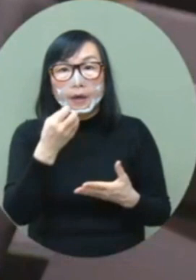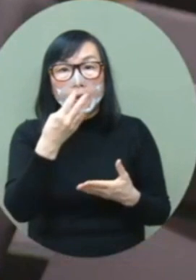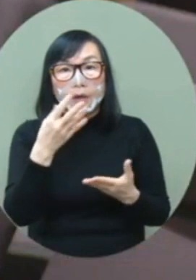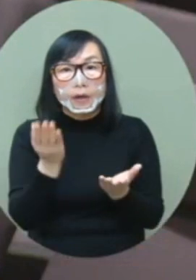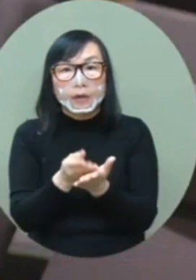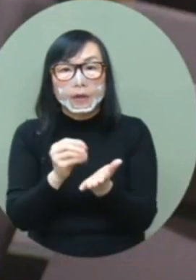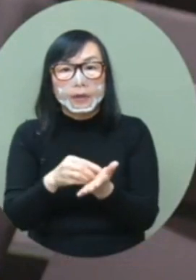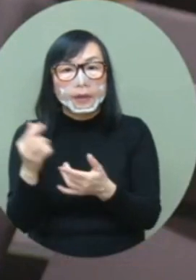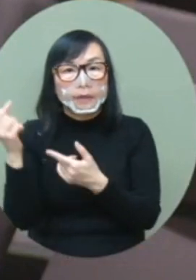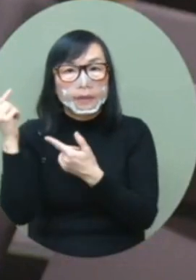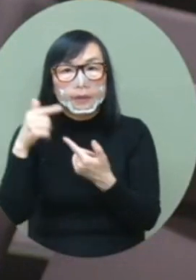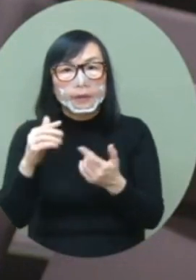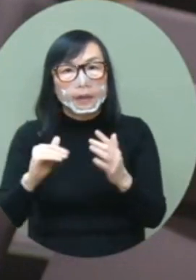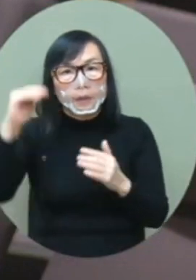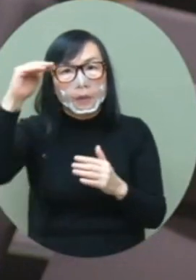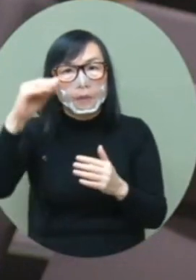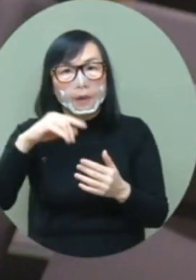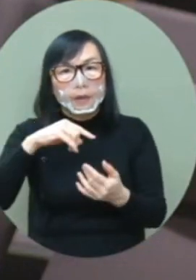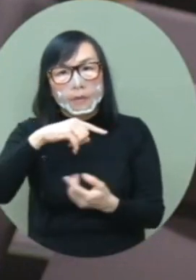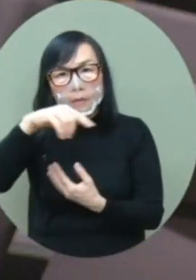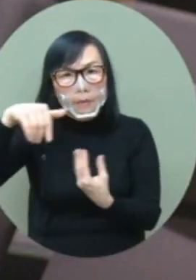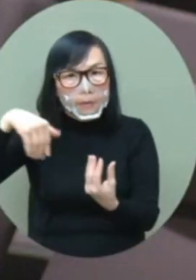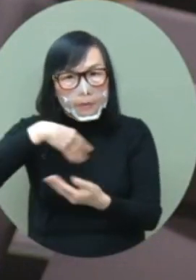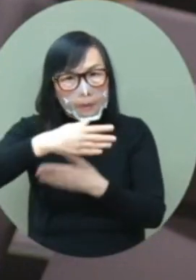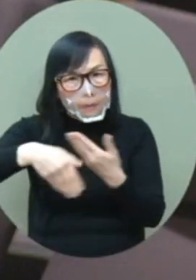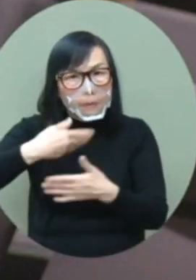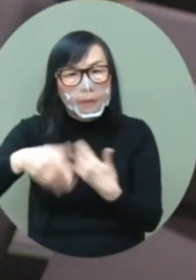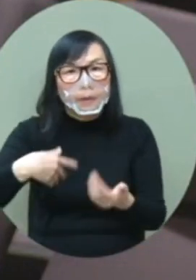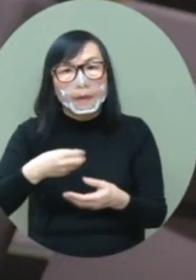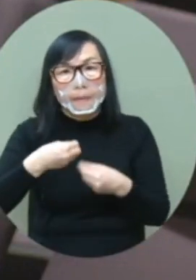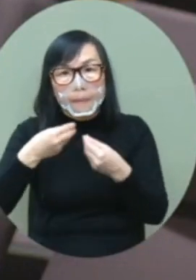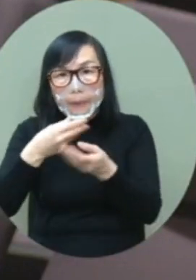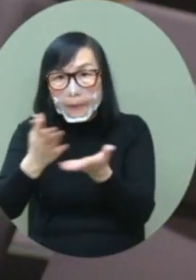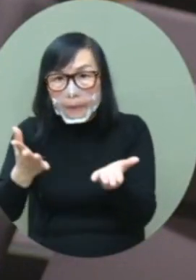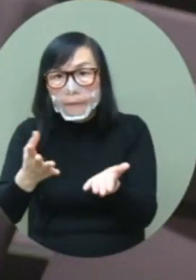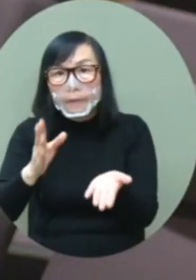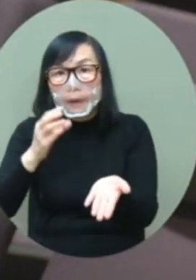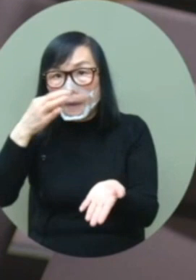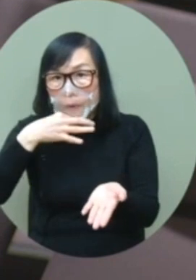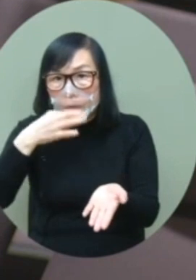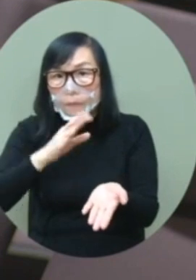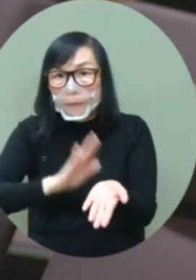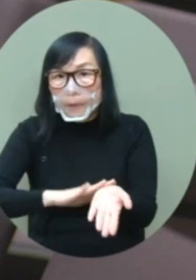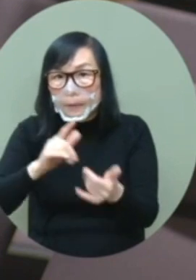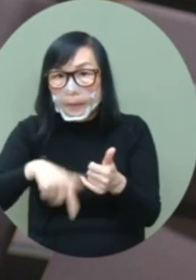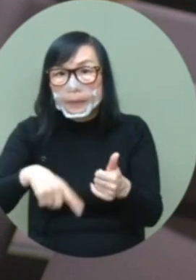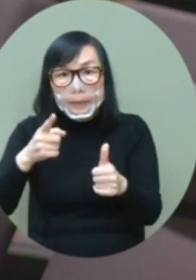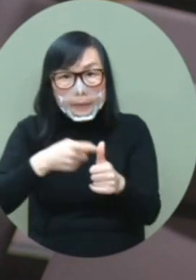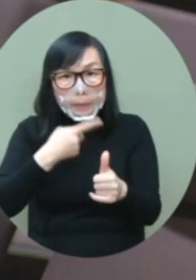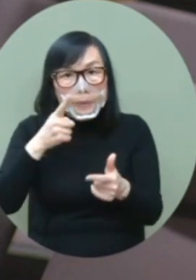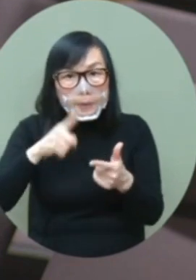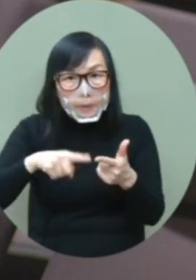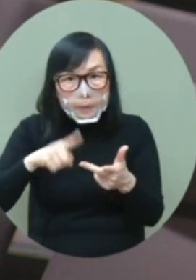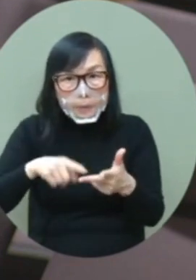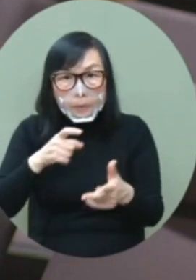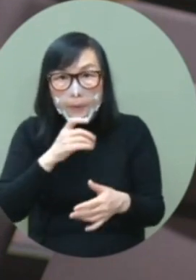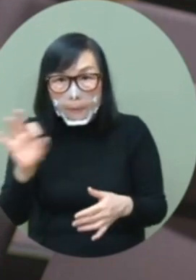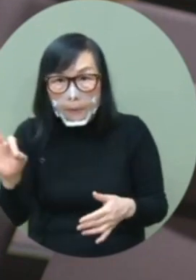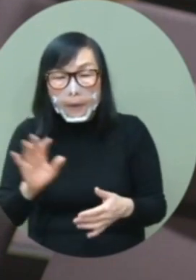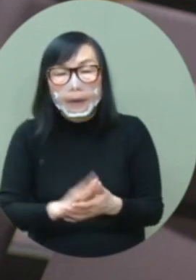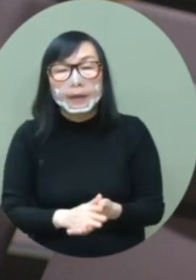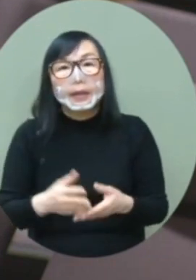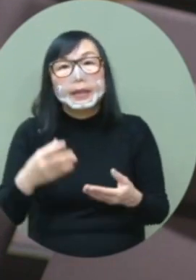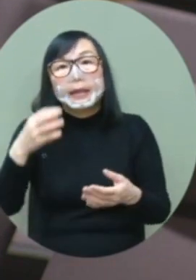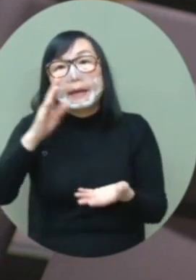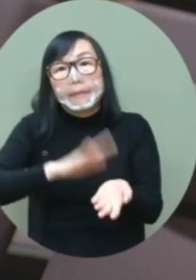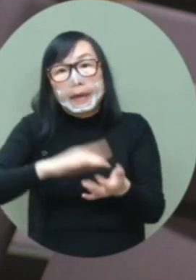數字就連日喺高位徘徊啦。咁派發呢個新冠口服藥俾病人嘅時候，有冇一個嘅優先次序咧？咁病人喺獲發呢